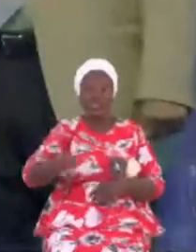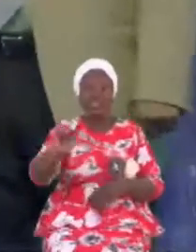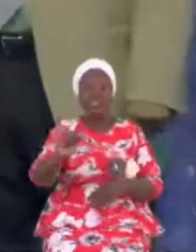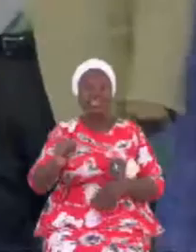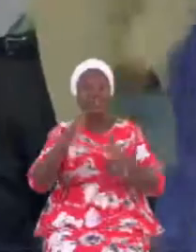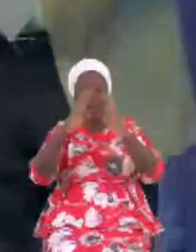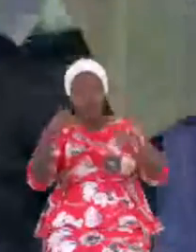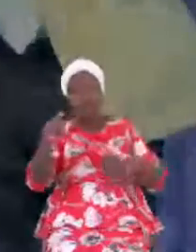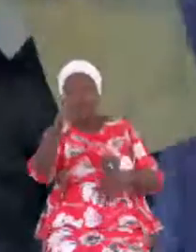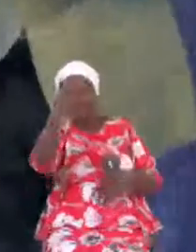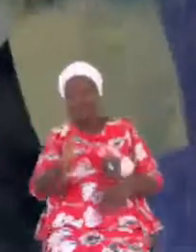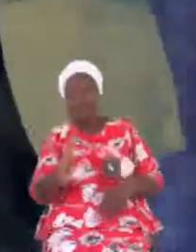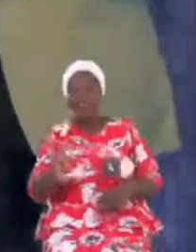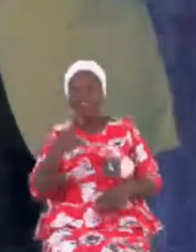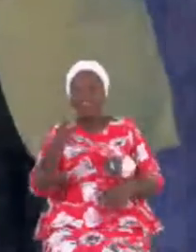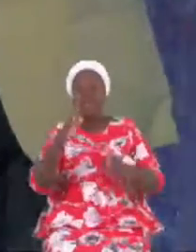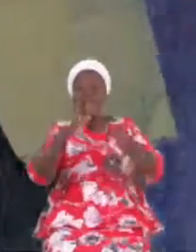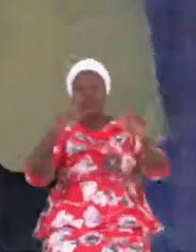Dieu, la maison de Dieu,